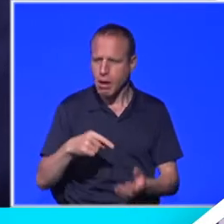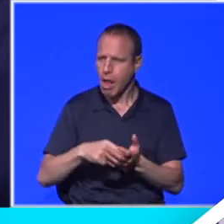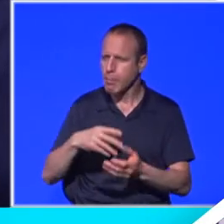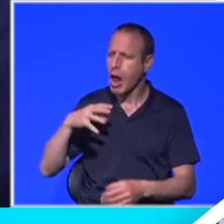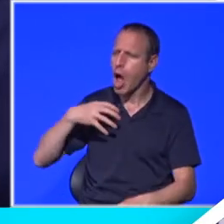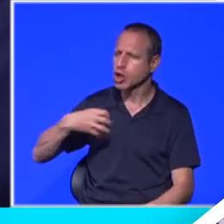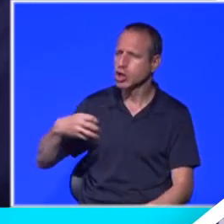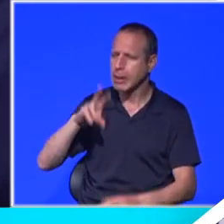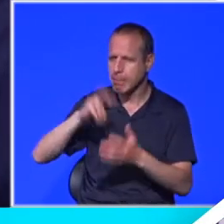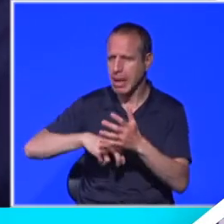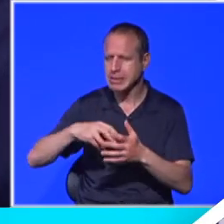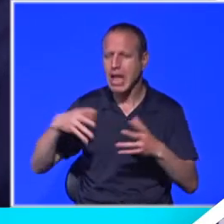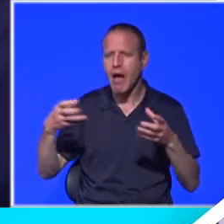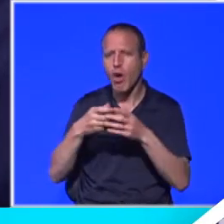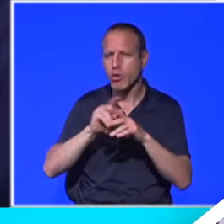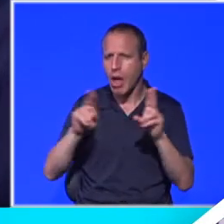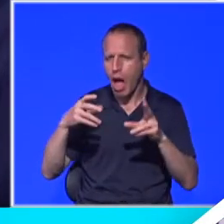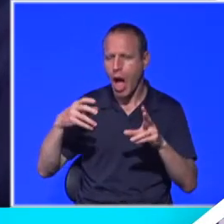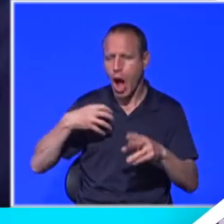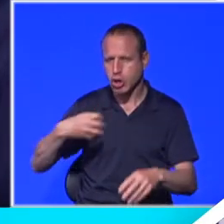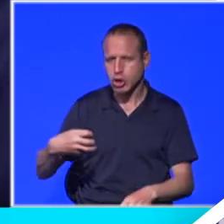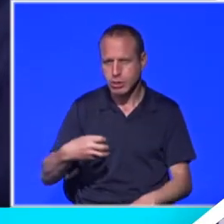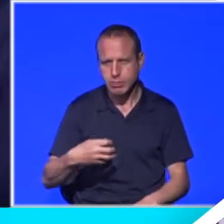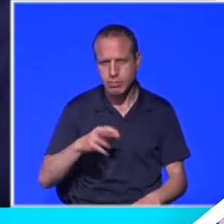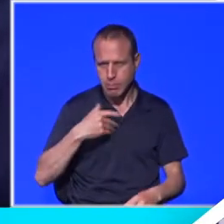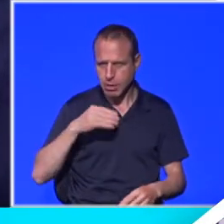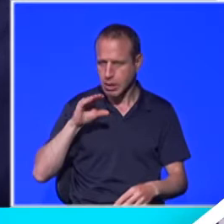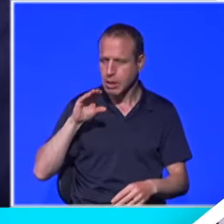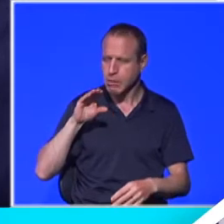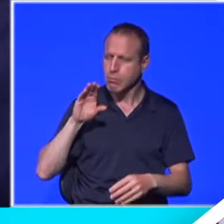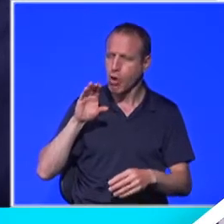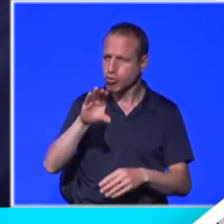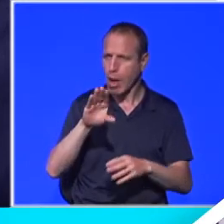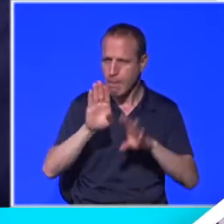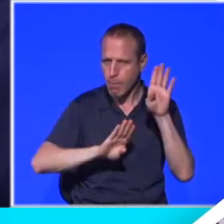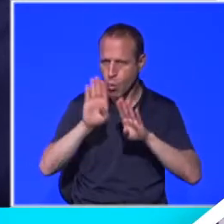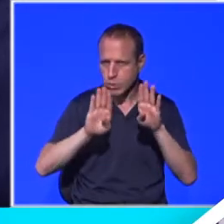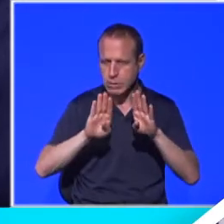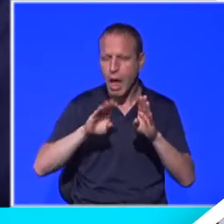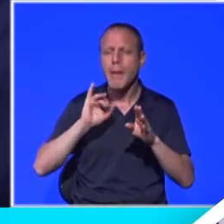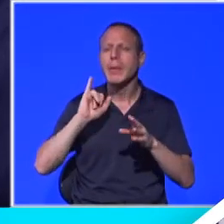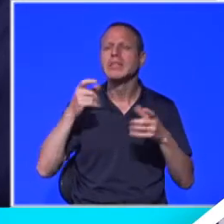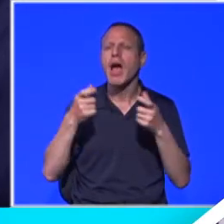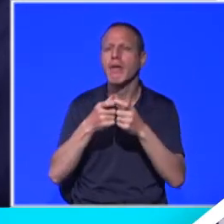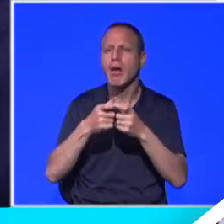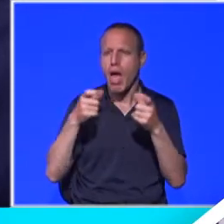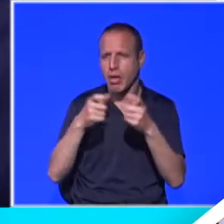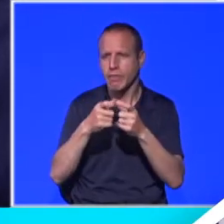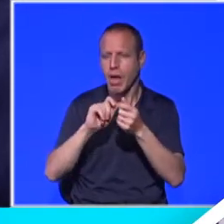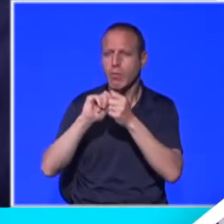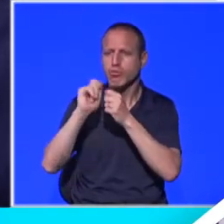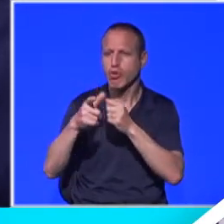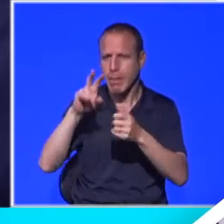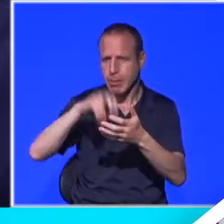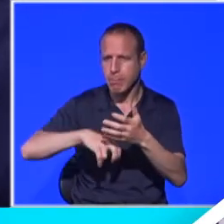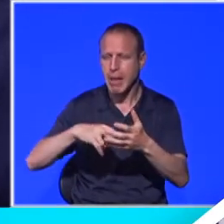מס חברות זה רק של עשירים? כן, תוכנית סינגפור... אם אתה עכשיו משקיע בבורסה, באיזושהי חברה, החברה הזאת משלמת מס חברות,